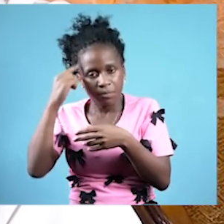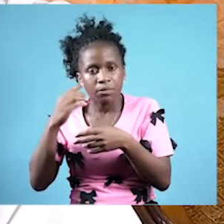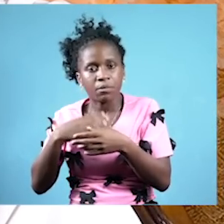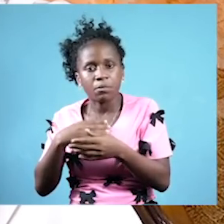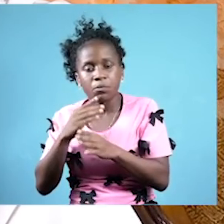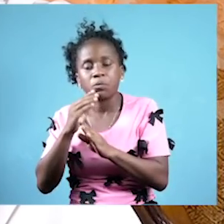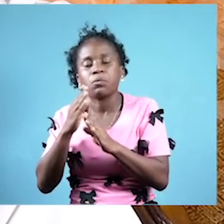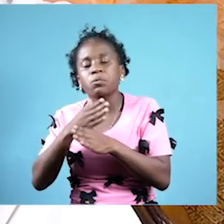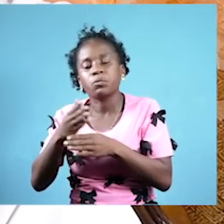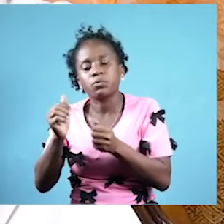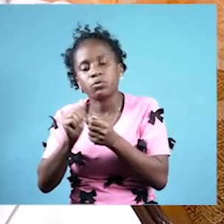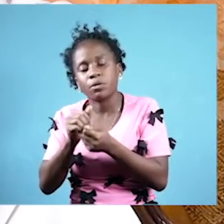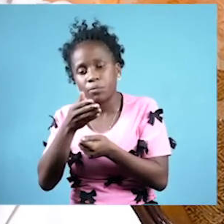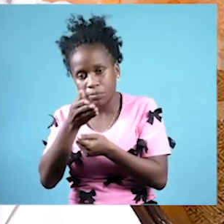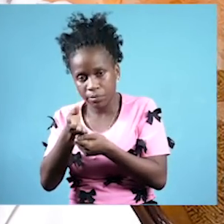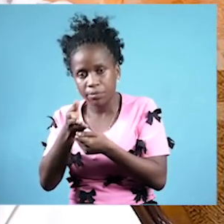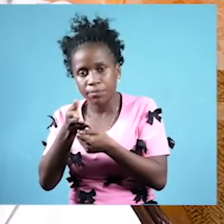kuhusu lile.